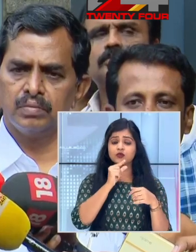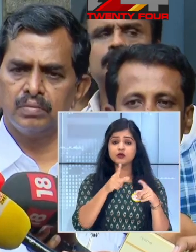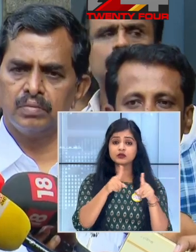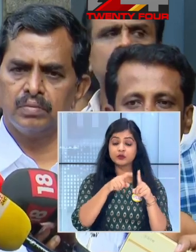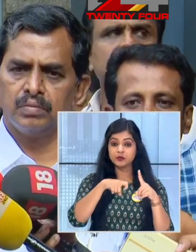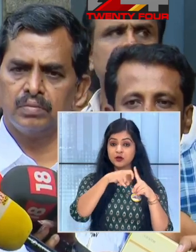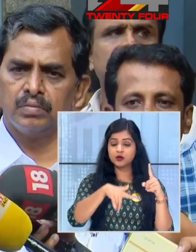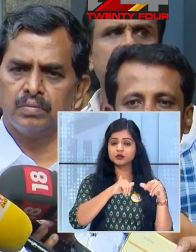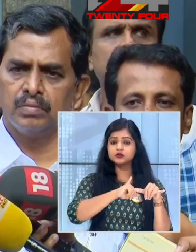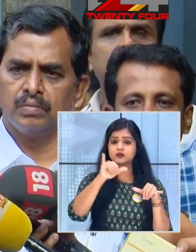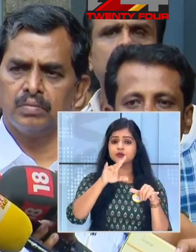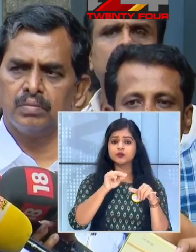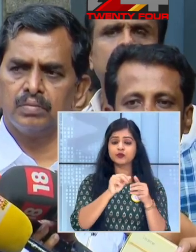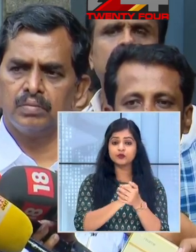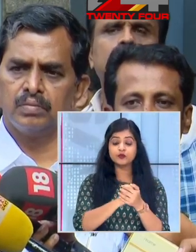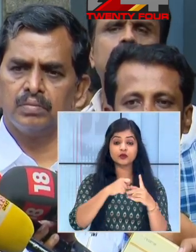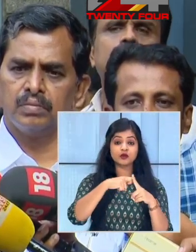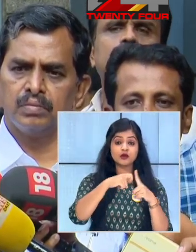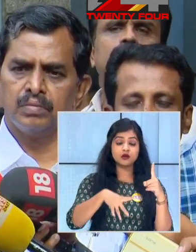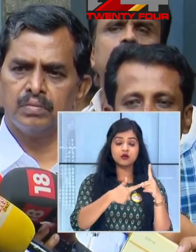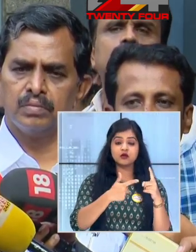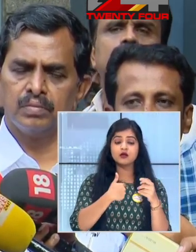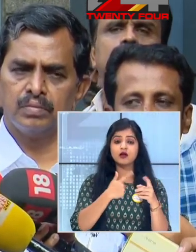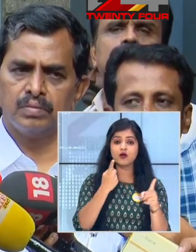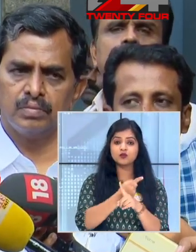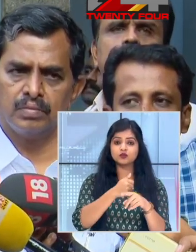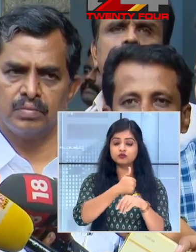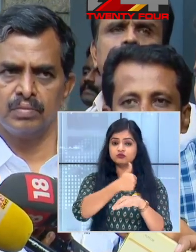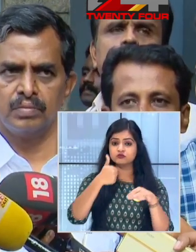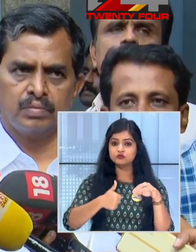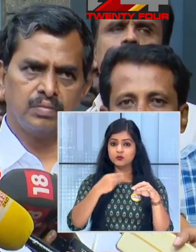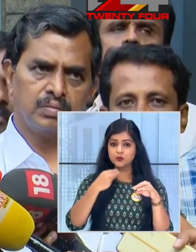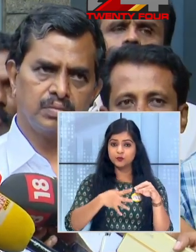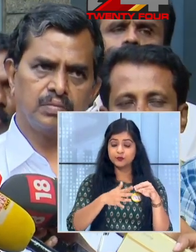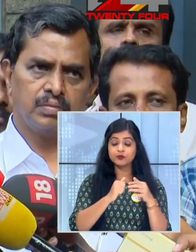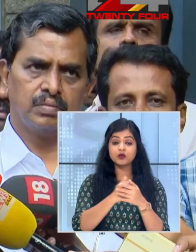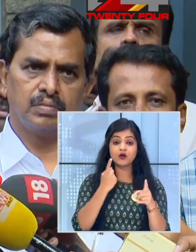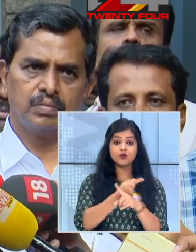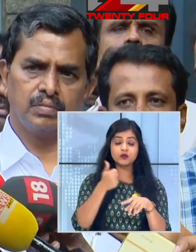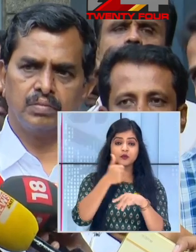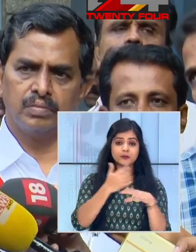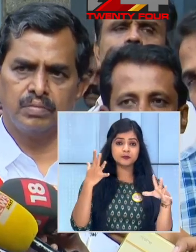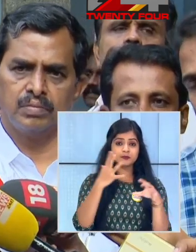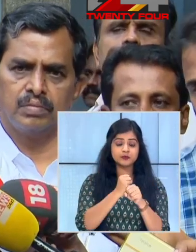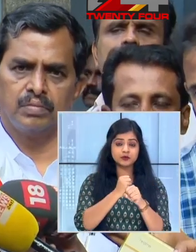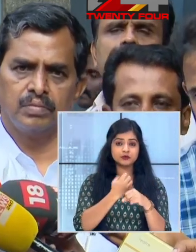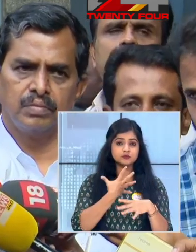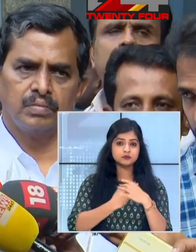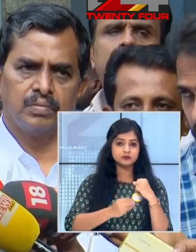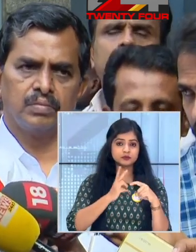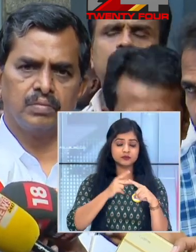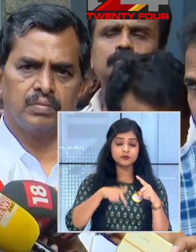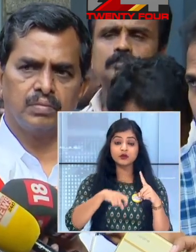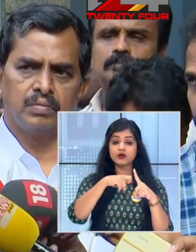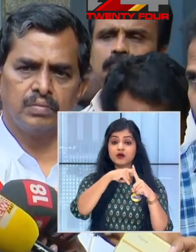കേരളത്തിൽ സ്വീകരിക്കുന്നത്. കേരളത്തിൽ അധികാരം നഷ്ടപ്പെട്ടതിന് ശേഷം അധികാരത്തിൽ ഇല്ലാത്തതിൻ്റെ വ്യത അത് നമ്മുടെ